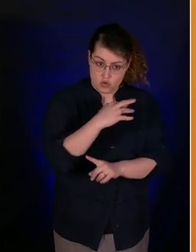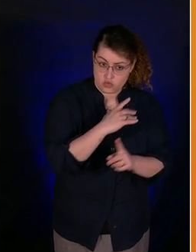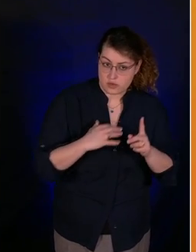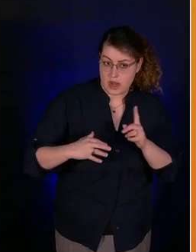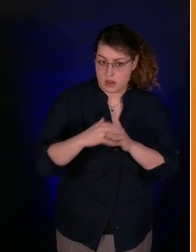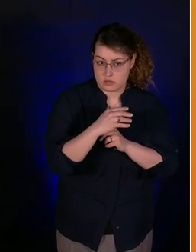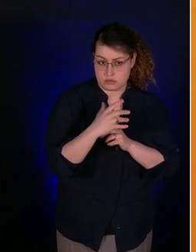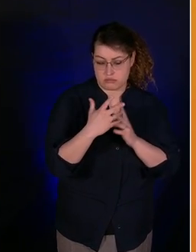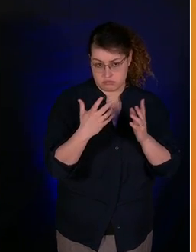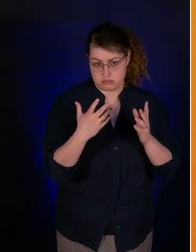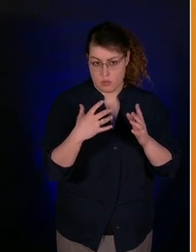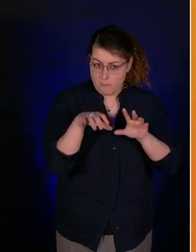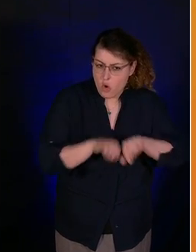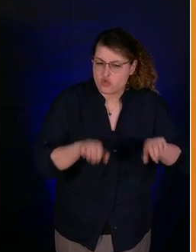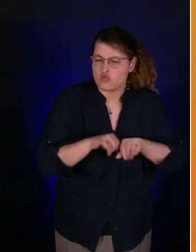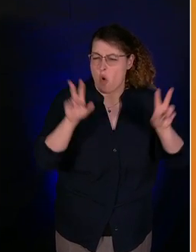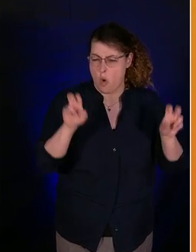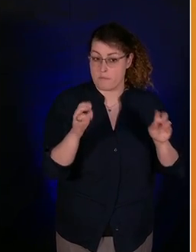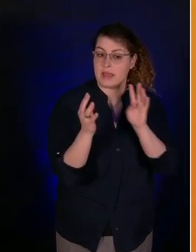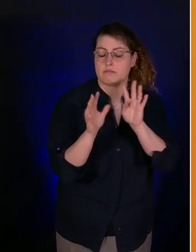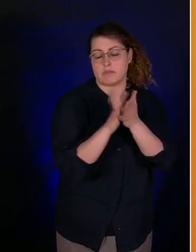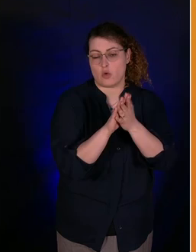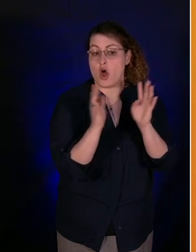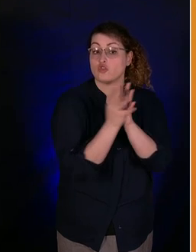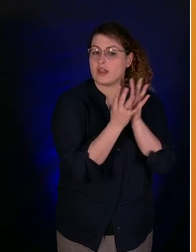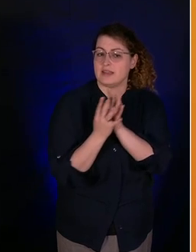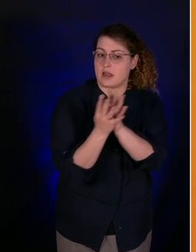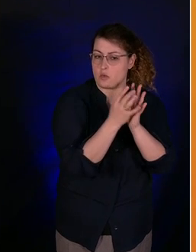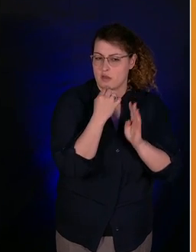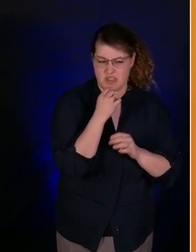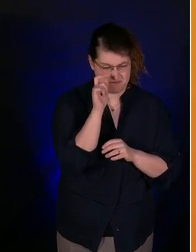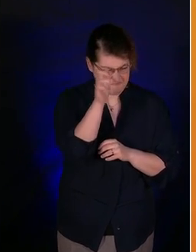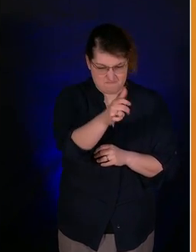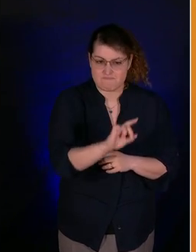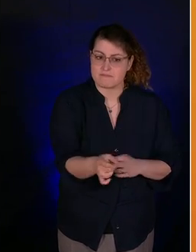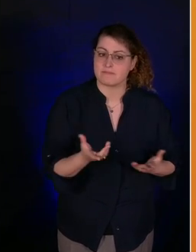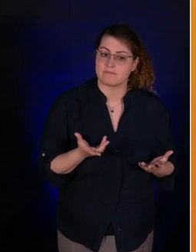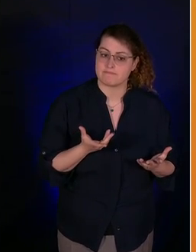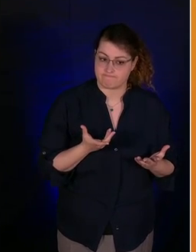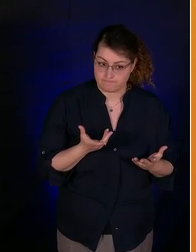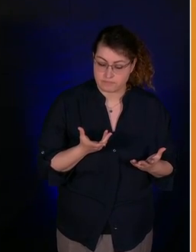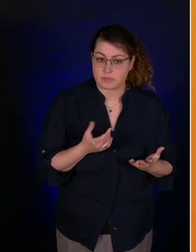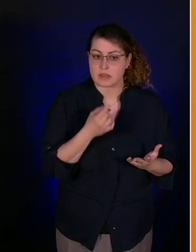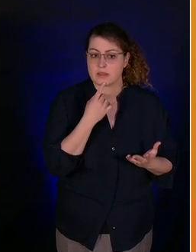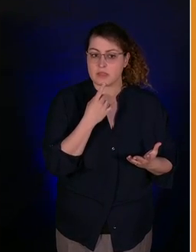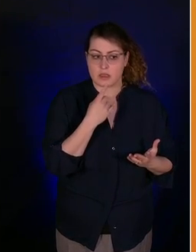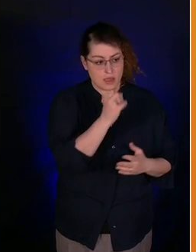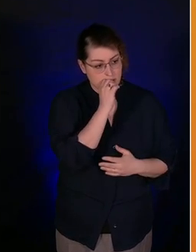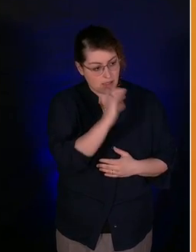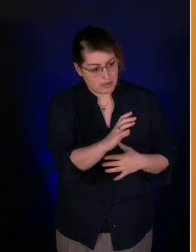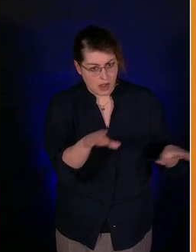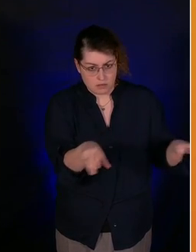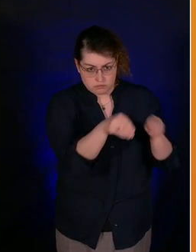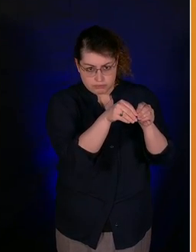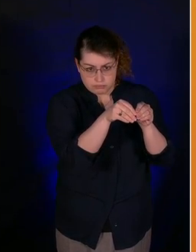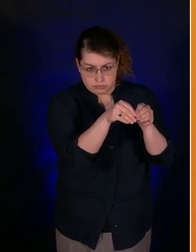mais une socialisation caractérisée par l'irrationnel, par la concentration du capital de